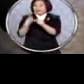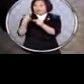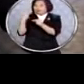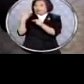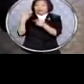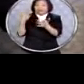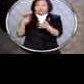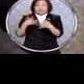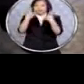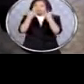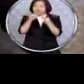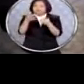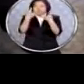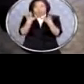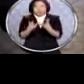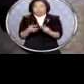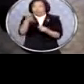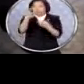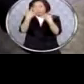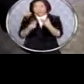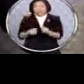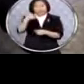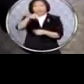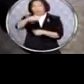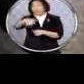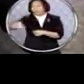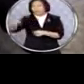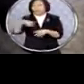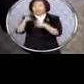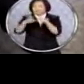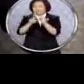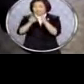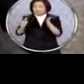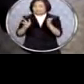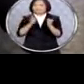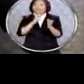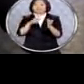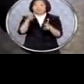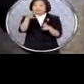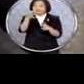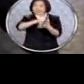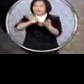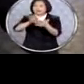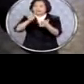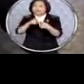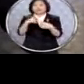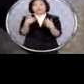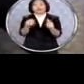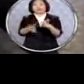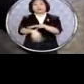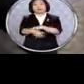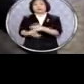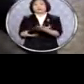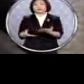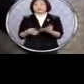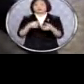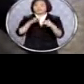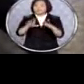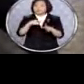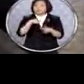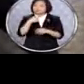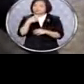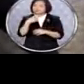常非常快，有史以来最坏最坏的财政情况就是在过去的3年多，而且钱没有花在刀口上。那我们也真的持